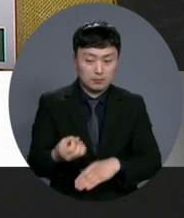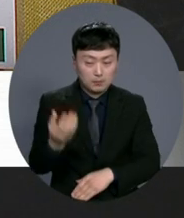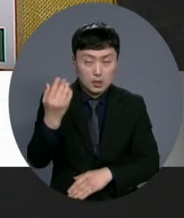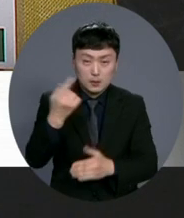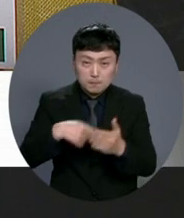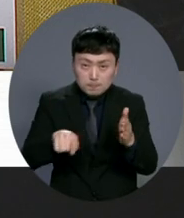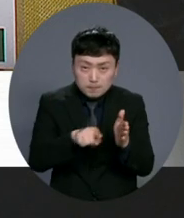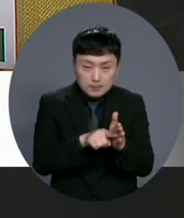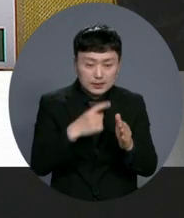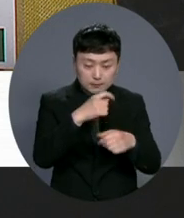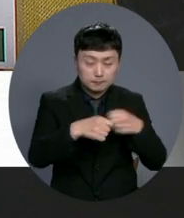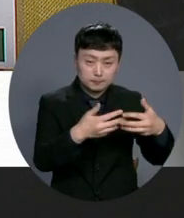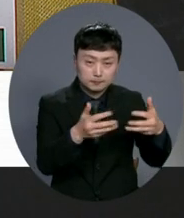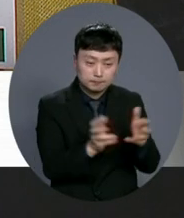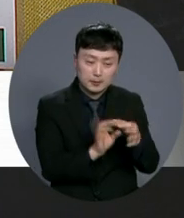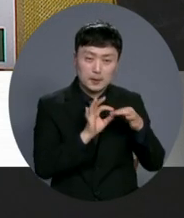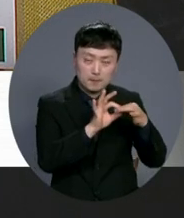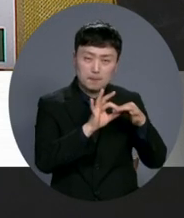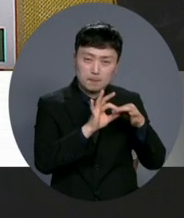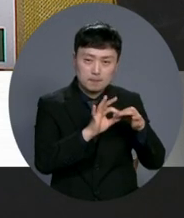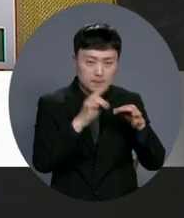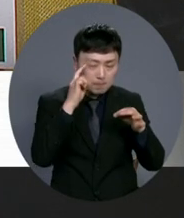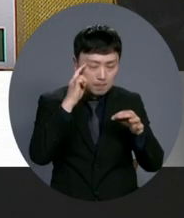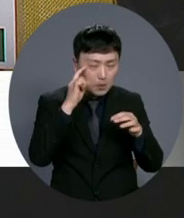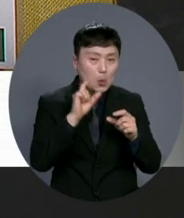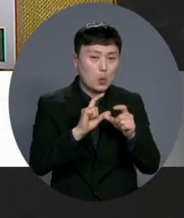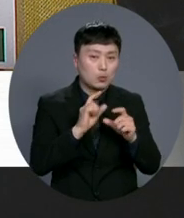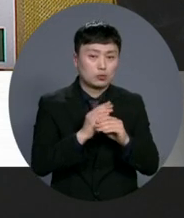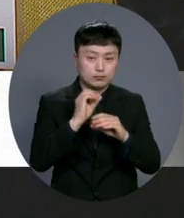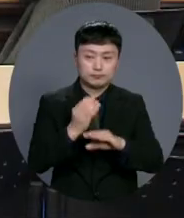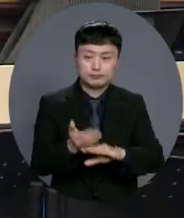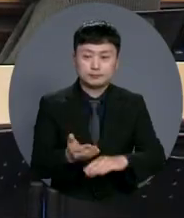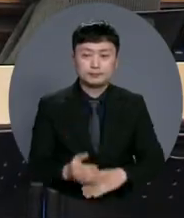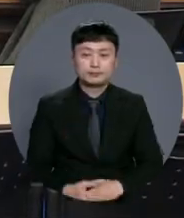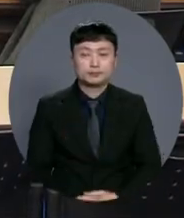연대도 고민하겠다고 밝혔습니다. 보도에 권윤수 기자입니다.